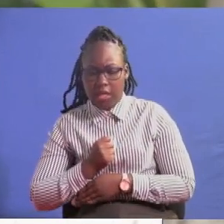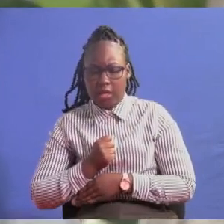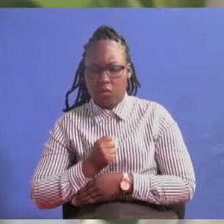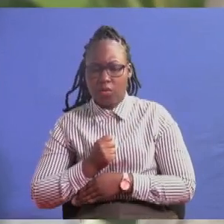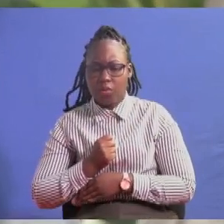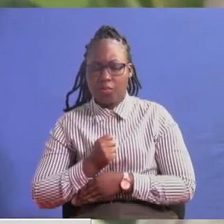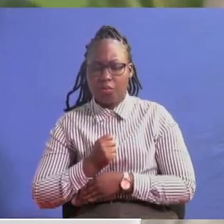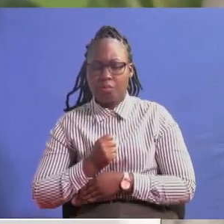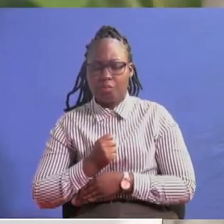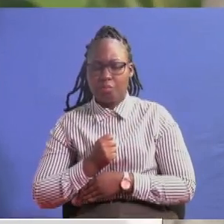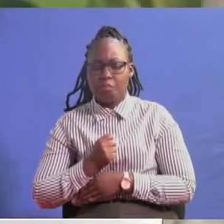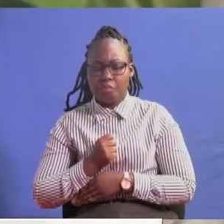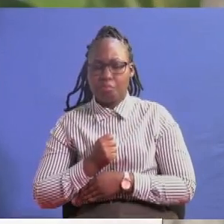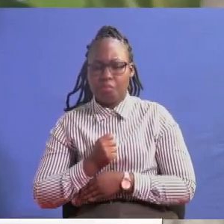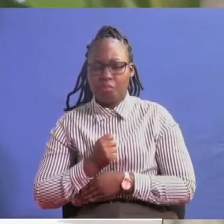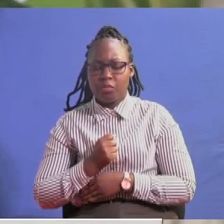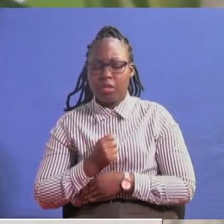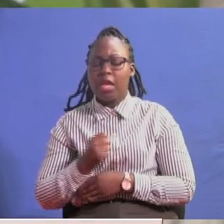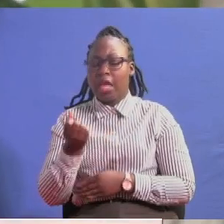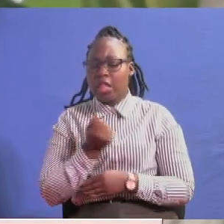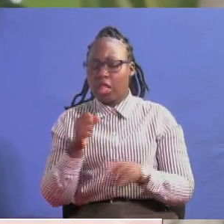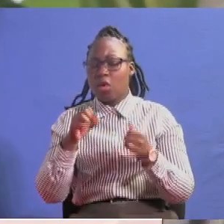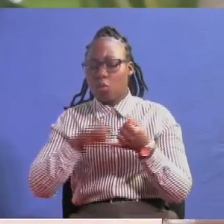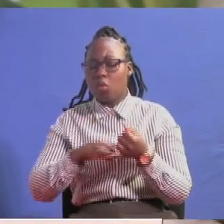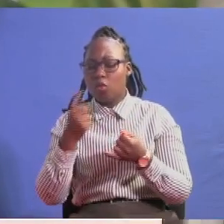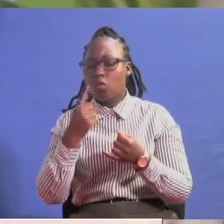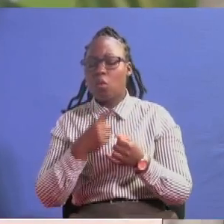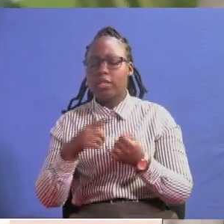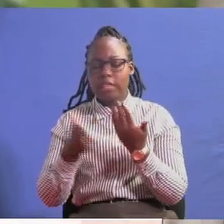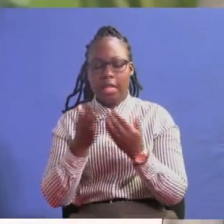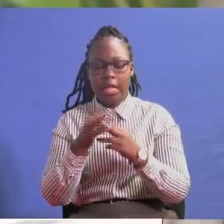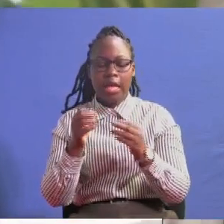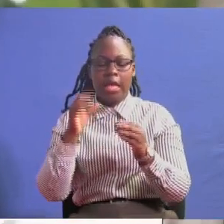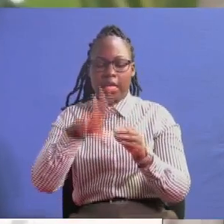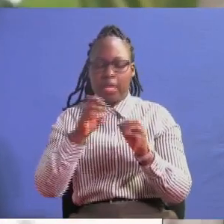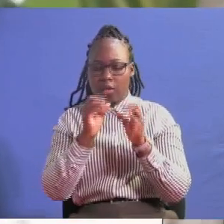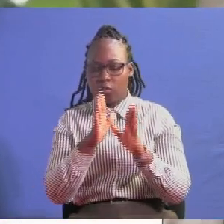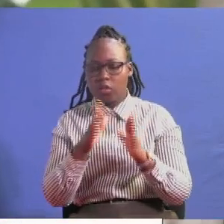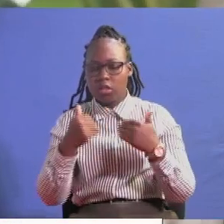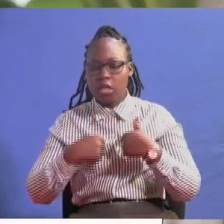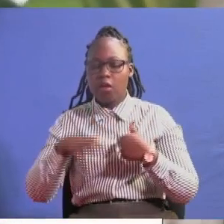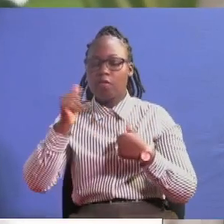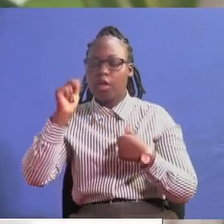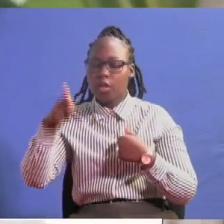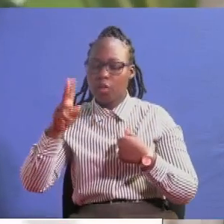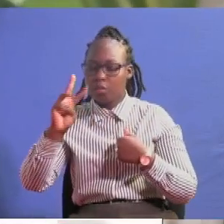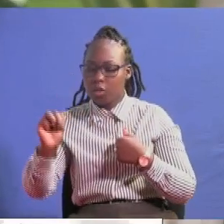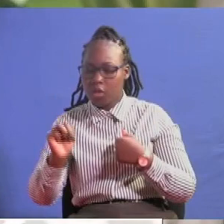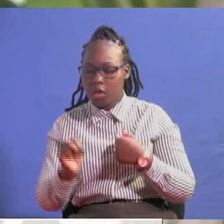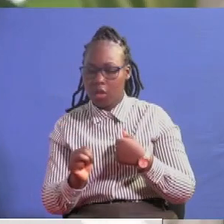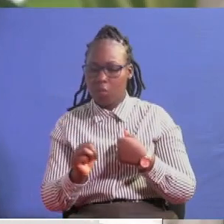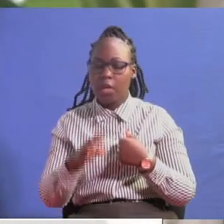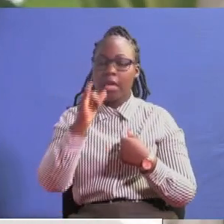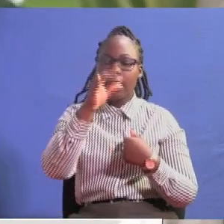ilianzia. Huyo bibi yake ndiye alikuwa akiateka wa mama, alikuwa amechukua ATM kitambulisho